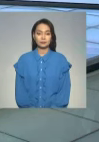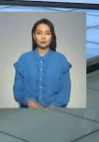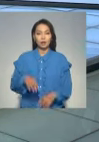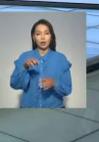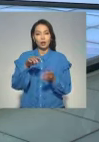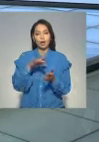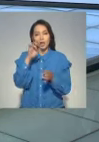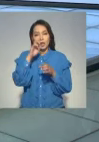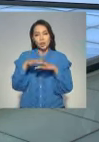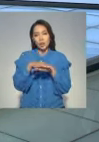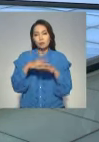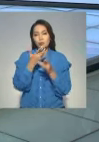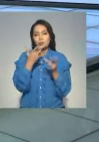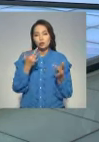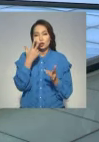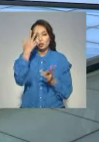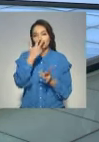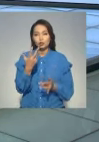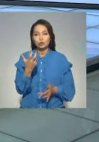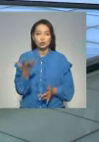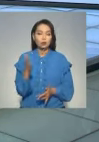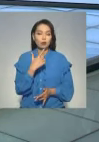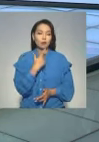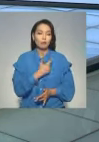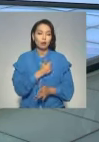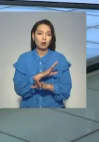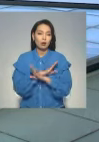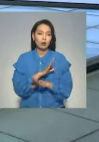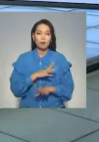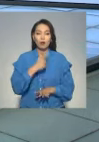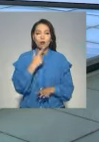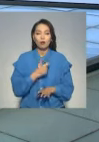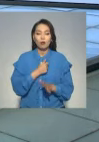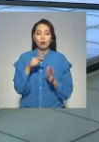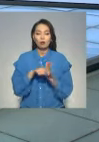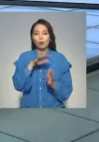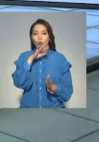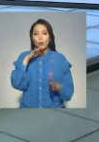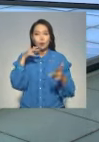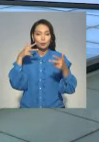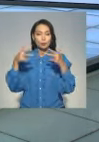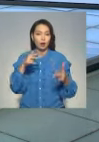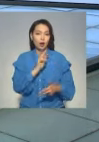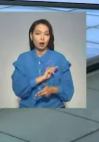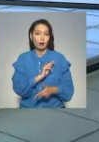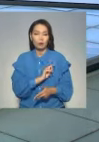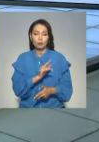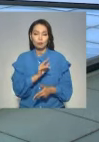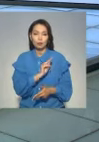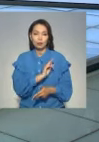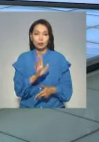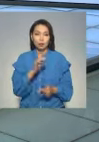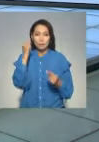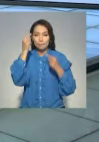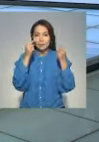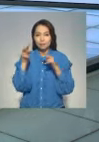Елімізде соңғы 3 жылда 300-ге жуық сарбаз қаза тапты. Әскери бөлімдердің көбінде бейнекамера жұмыс істемейді. Психологтың бақылауында